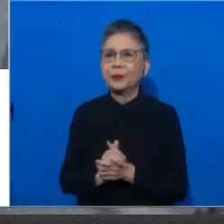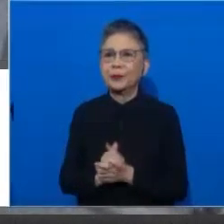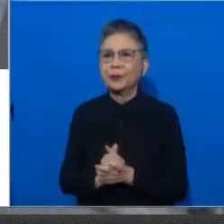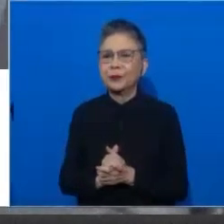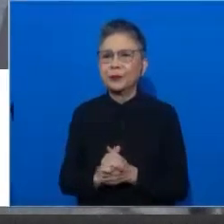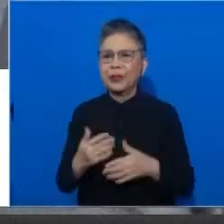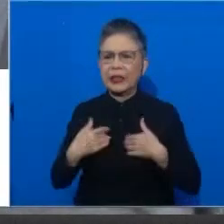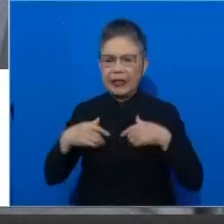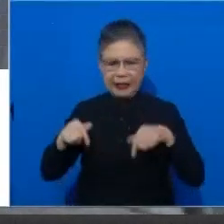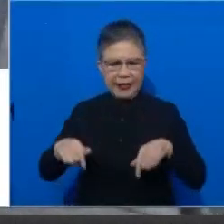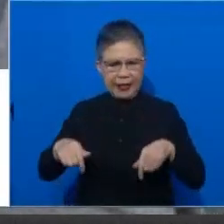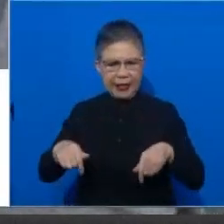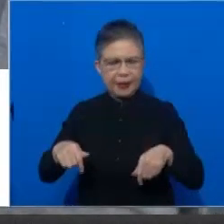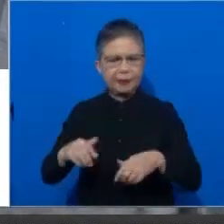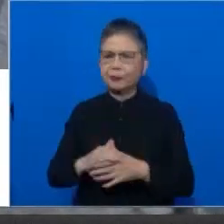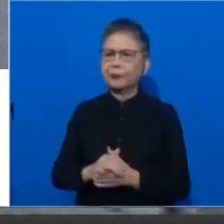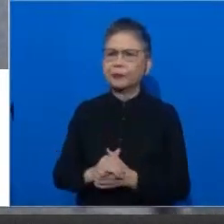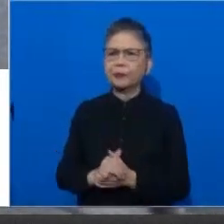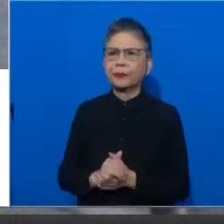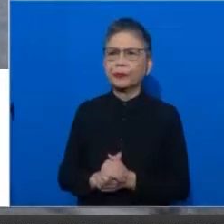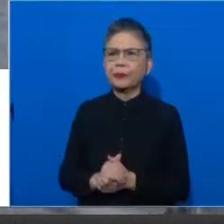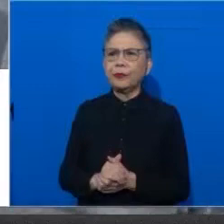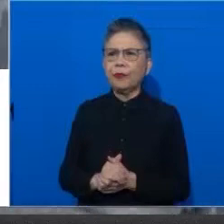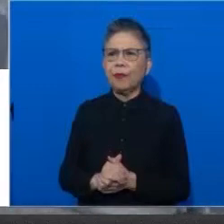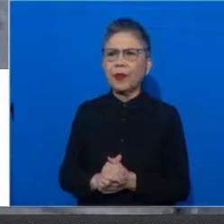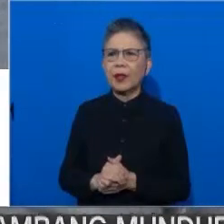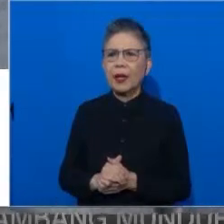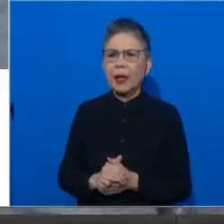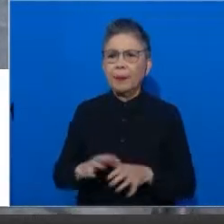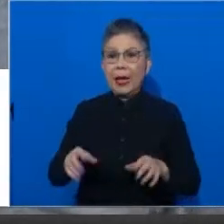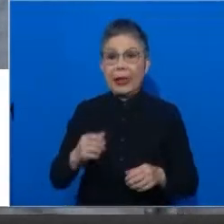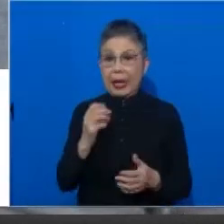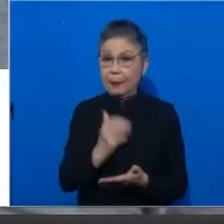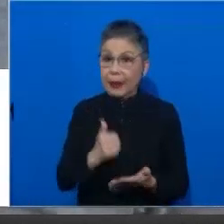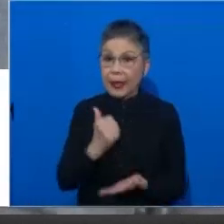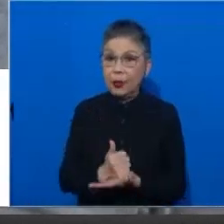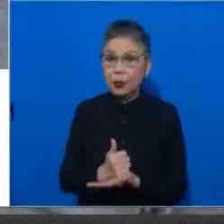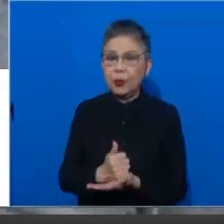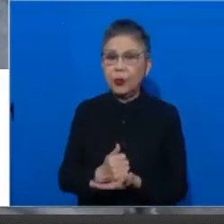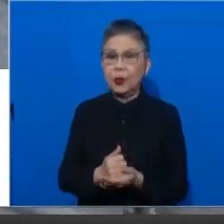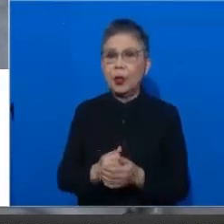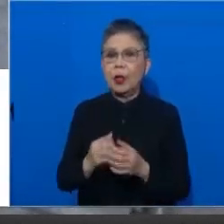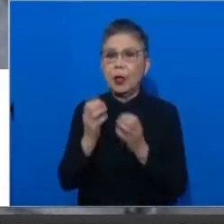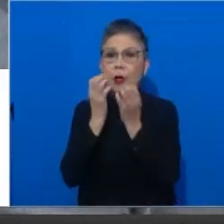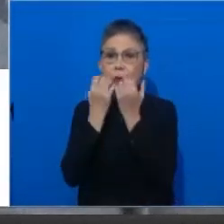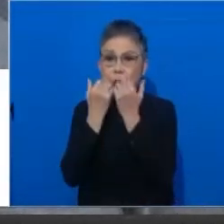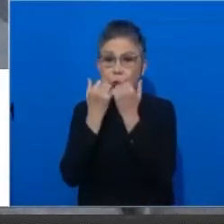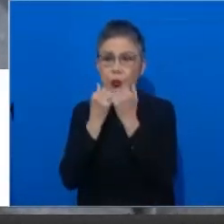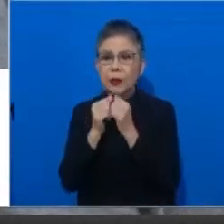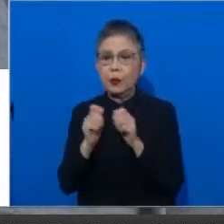Kita di sini merupakan apa bahan baku yang sangat positif sekali, terutama di gula